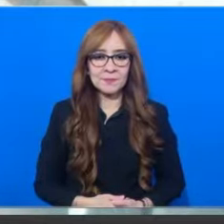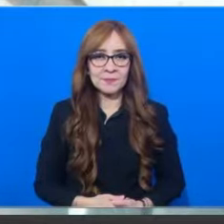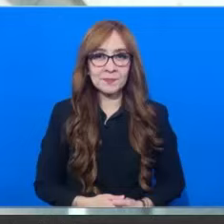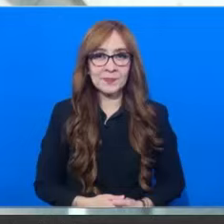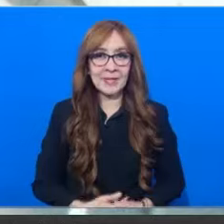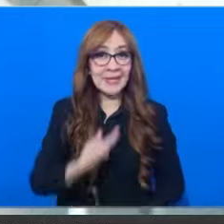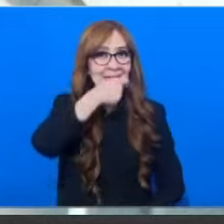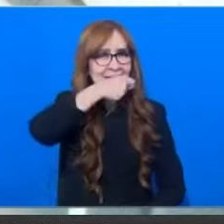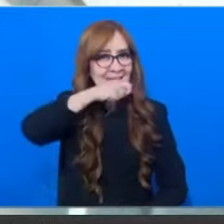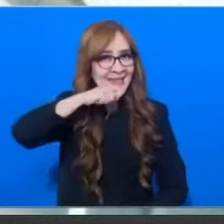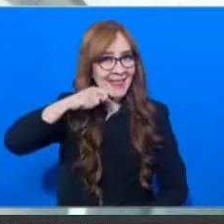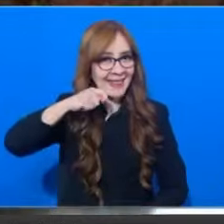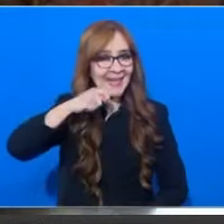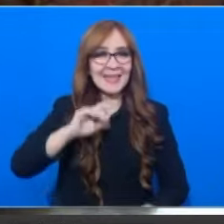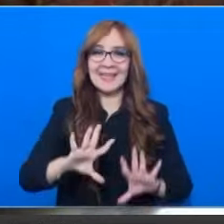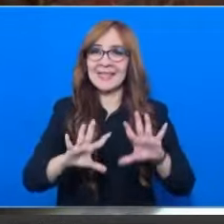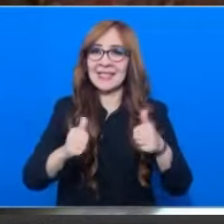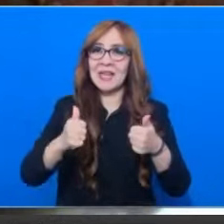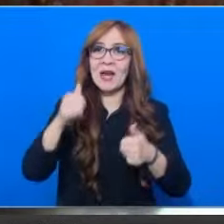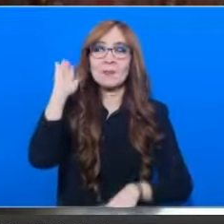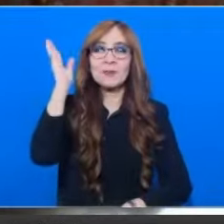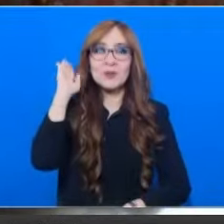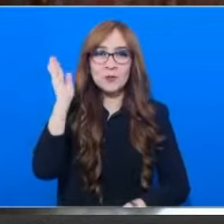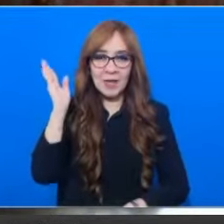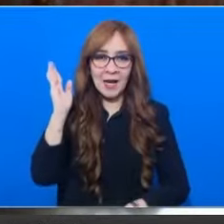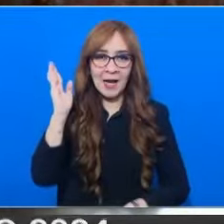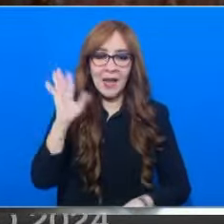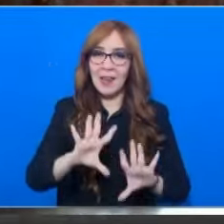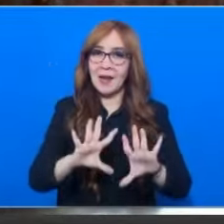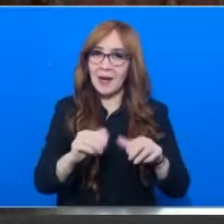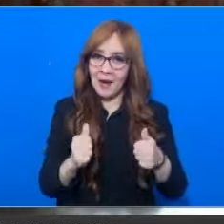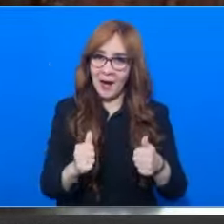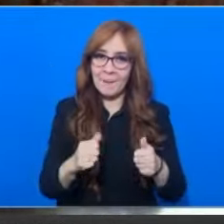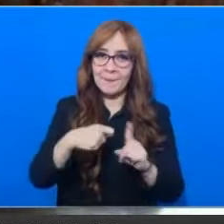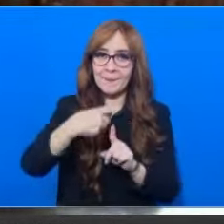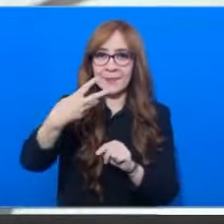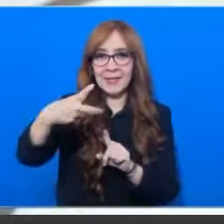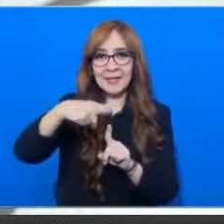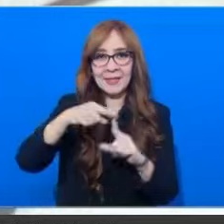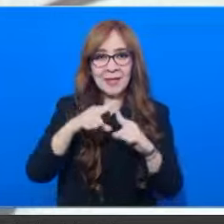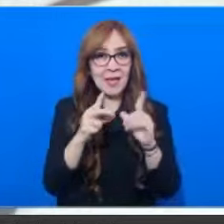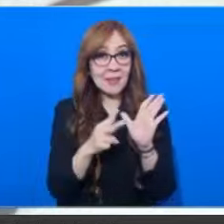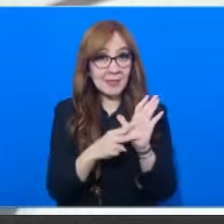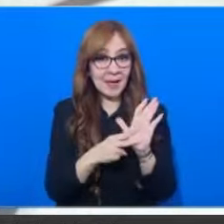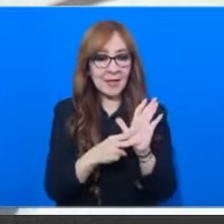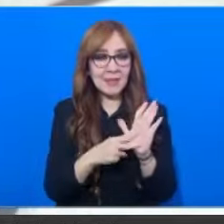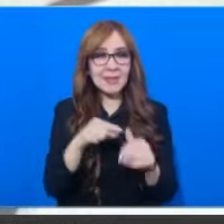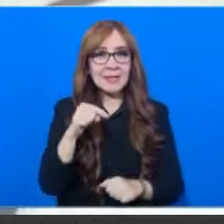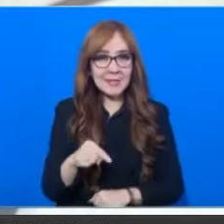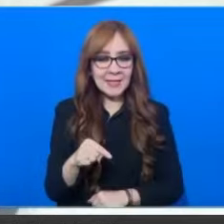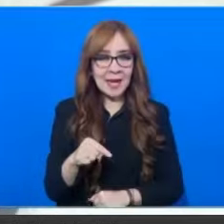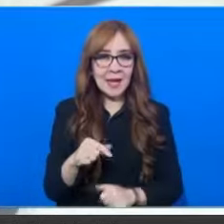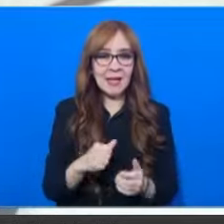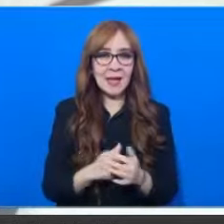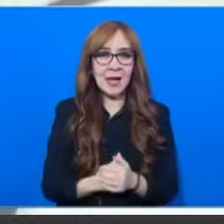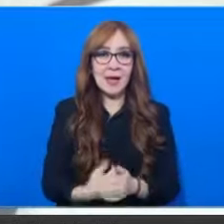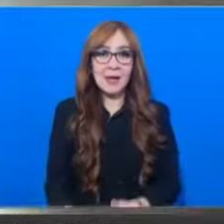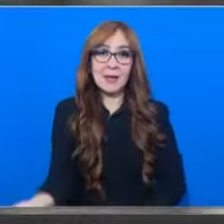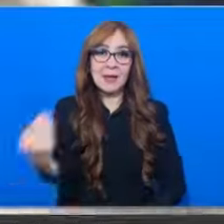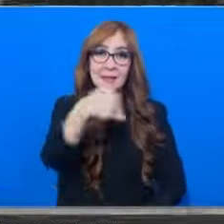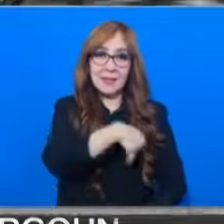Sate sudah siap, sambal oncom juga sudah ready, lengkap dengan ketannya. Saatnya kita meluncur ke kedai untuk mulai